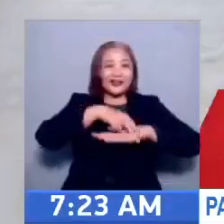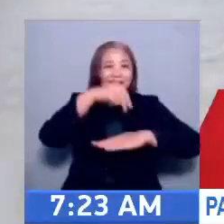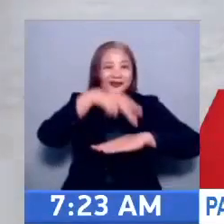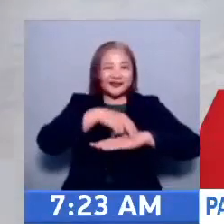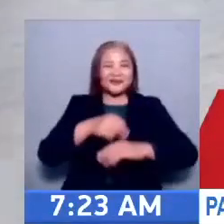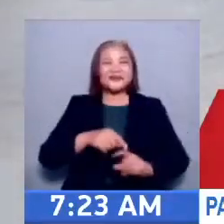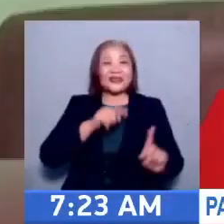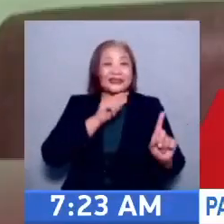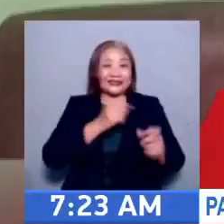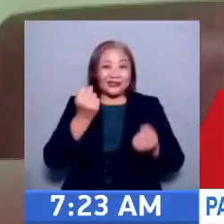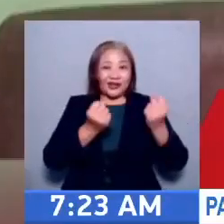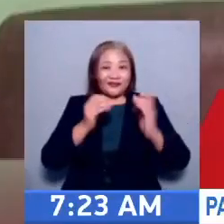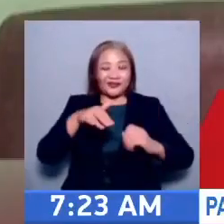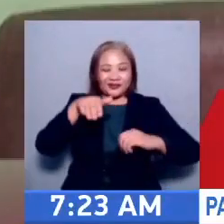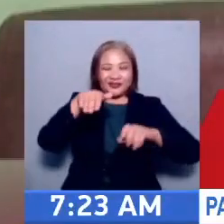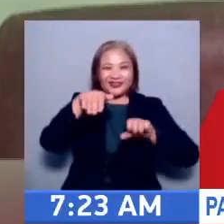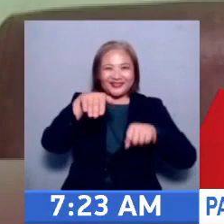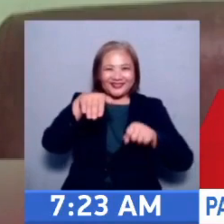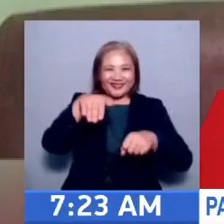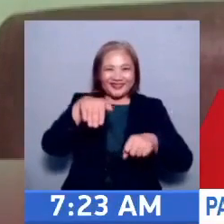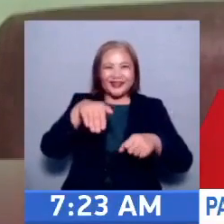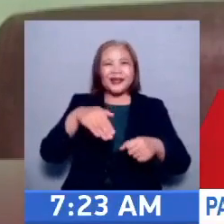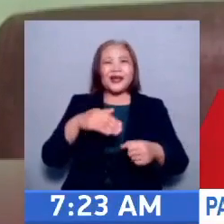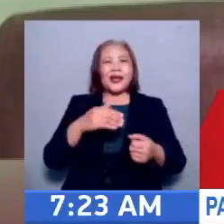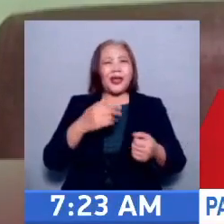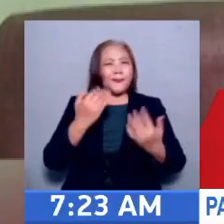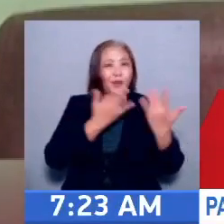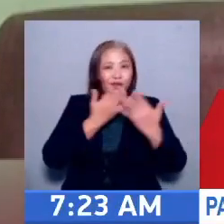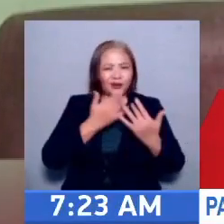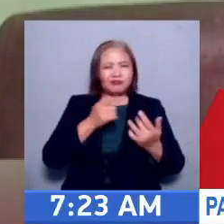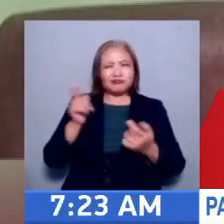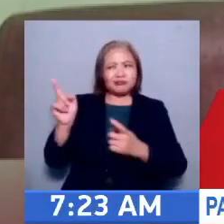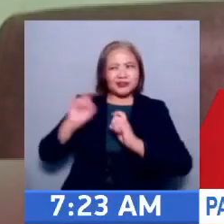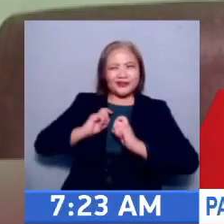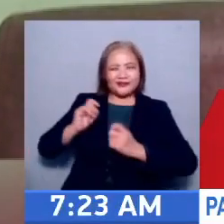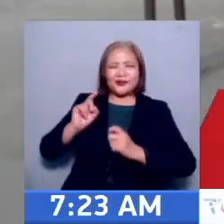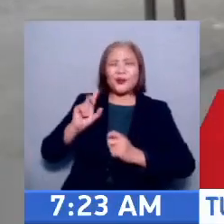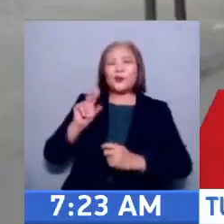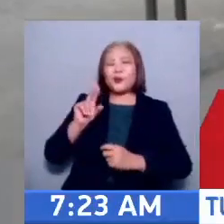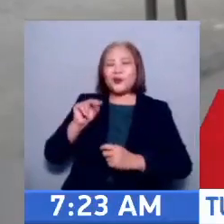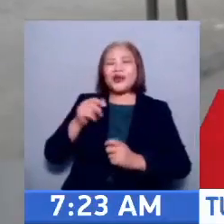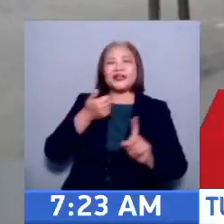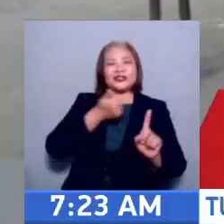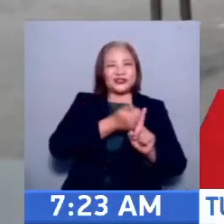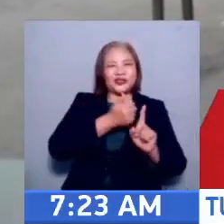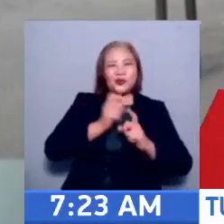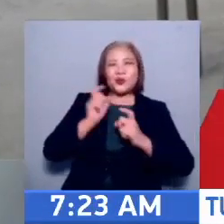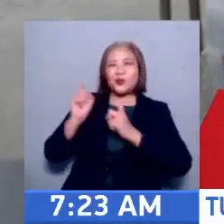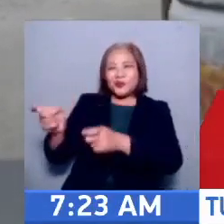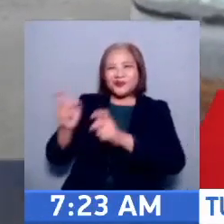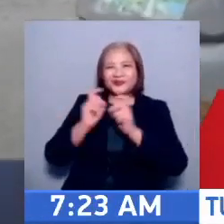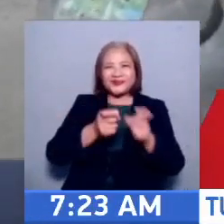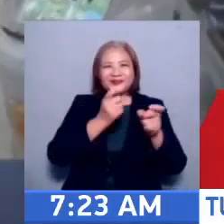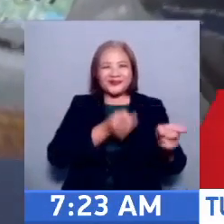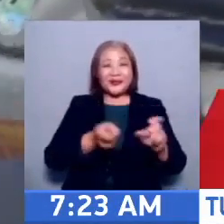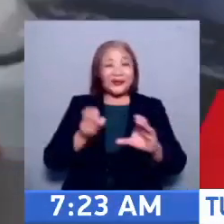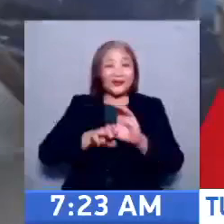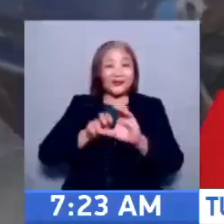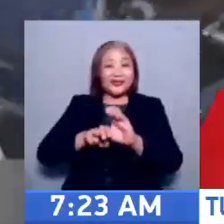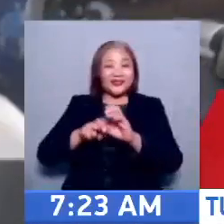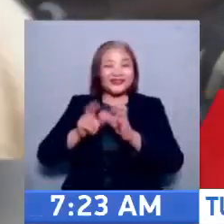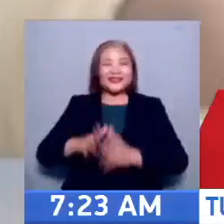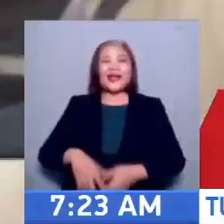Valle. At imbis na siya ang bigyan ng regalo, siya pa ang nagbigay ng treat sa kanyang mga pasahero. Yan po ang libreng